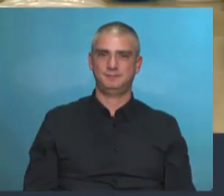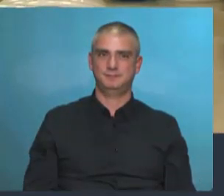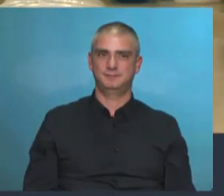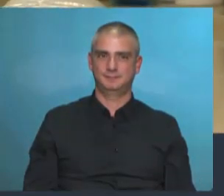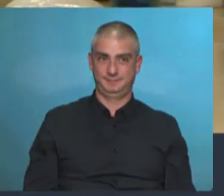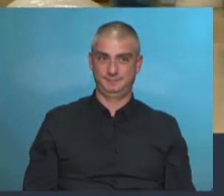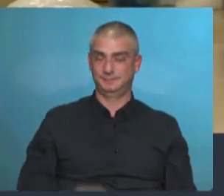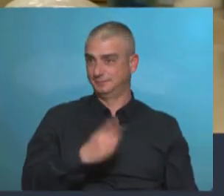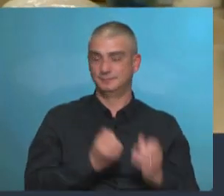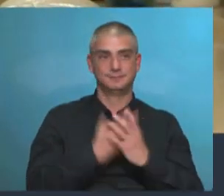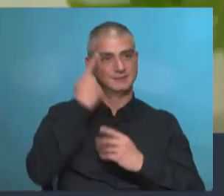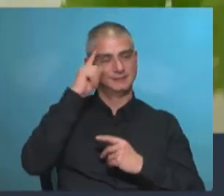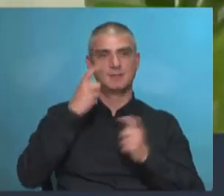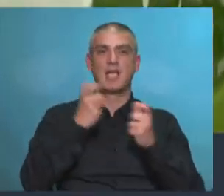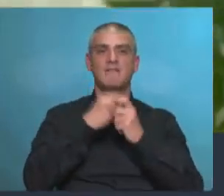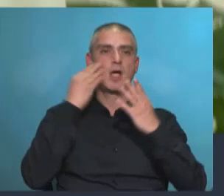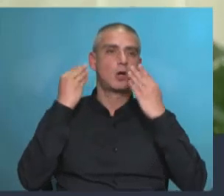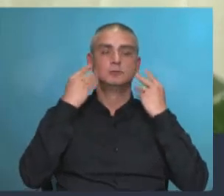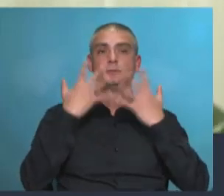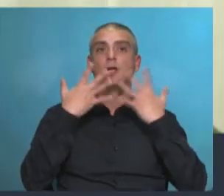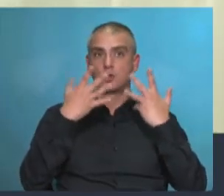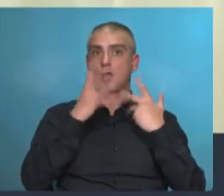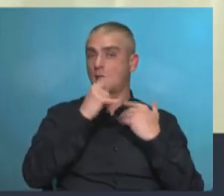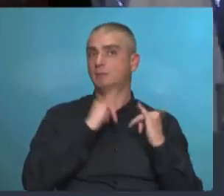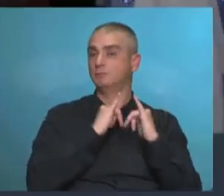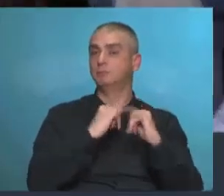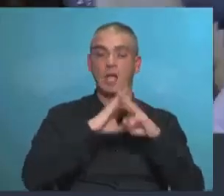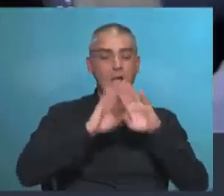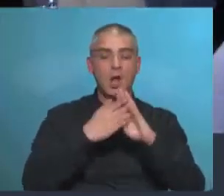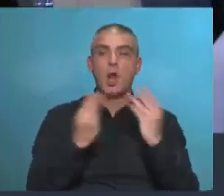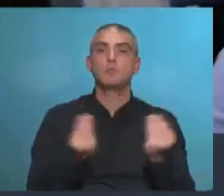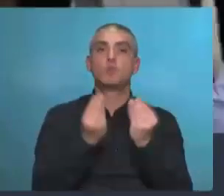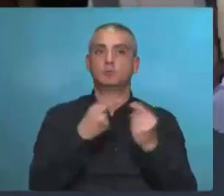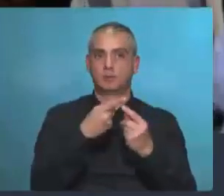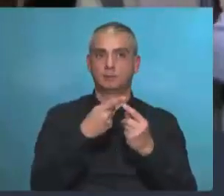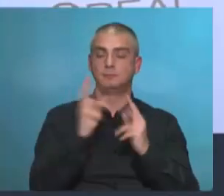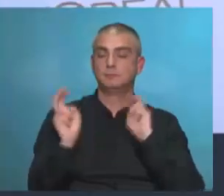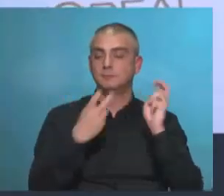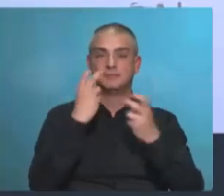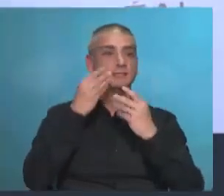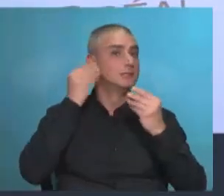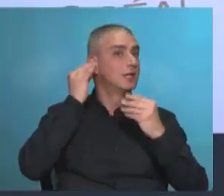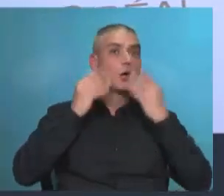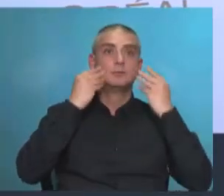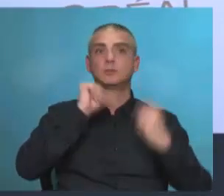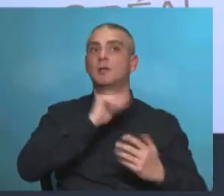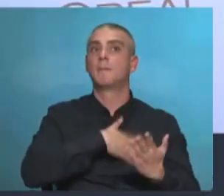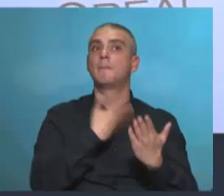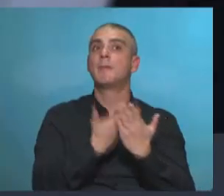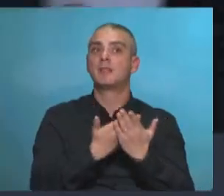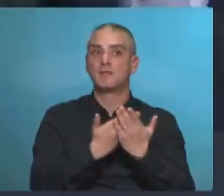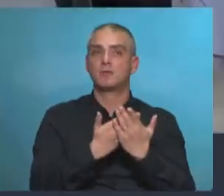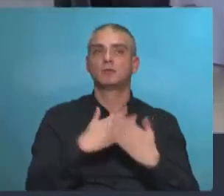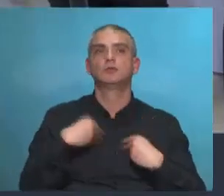את הסלון הקימה ויזמה חברת קוסמטיקה גדולה שגם מספקת את תכשירי היופי ומגייסת את הקוסמטיקאיות המתנדבות